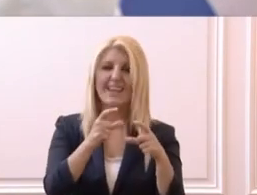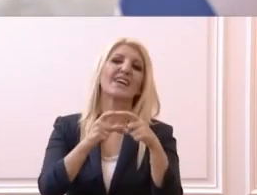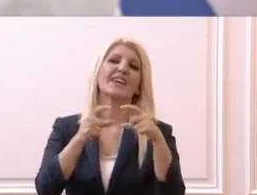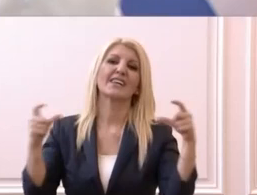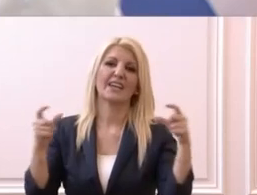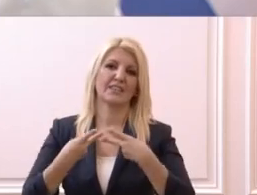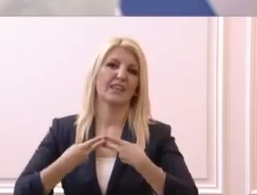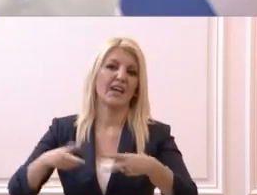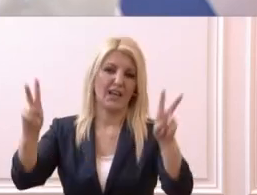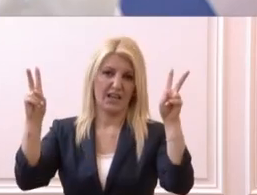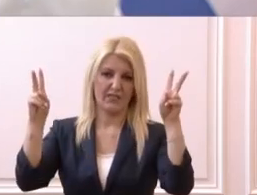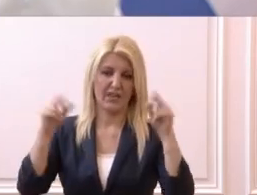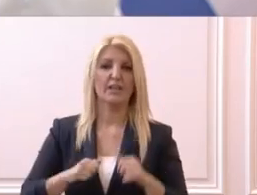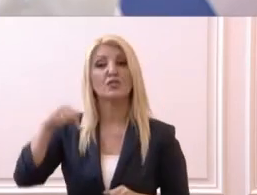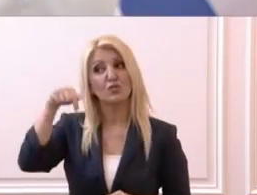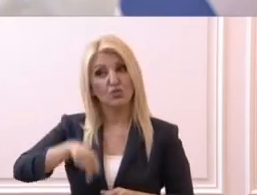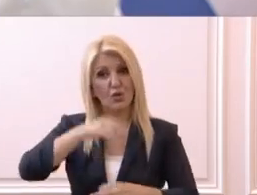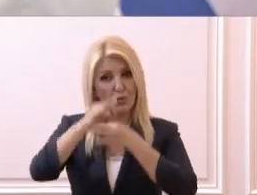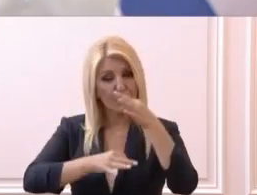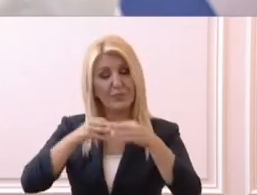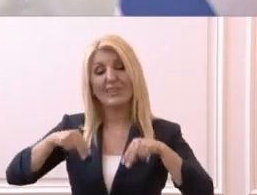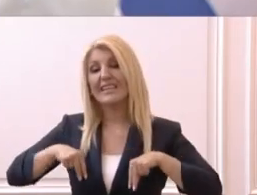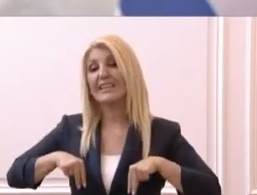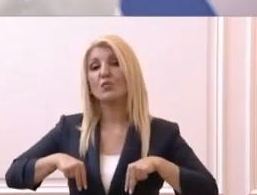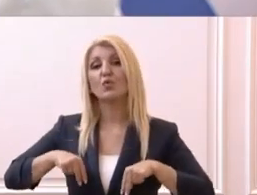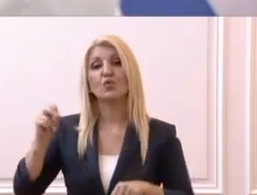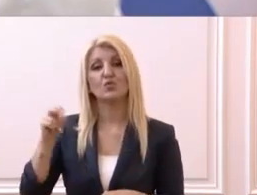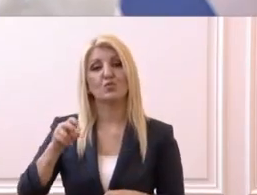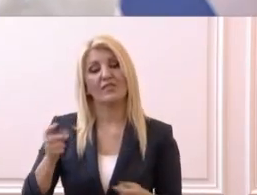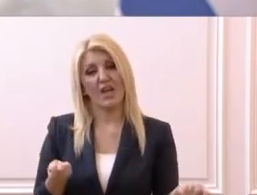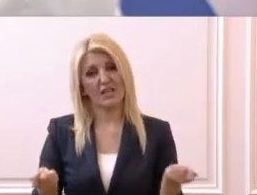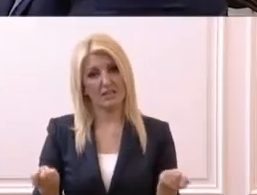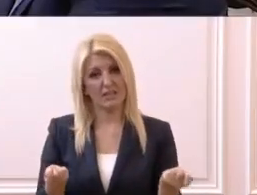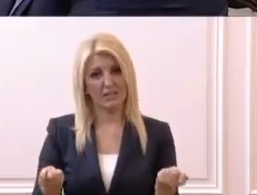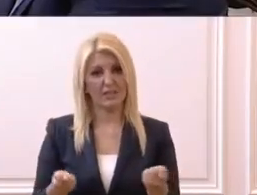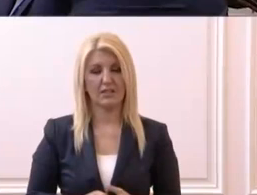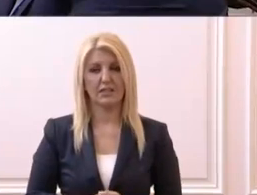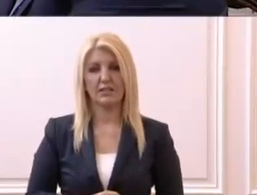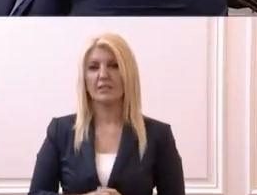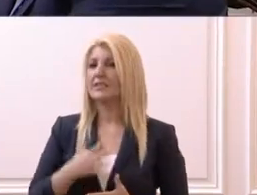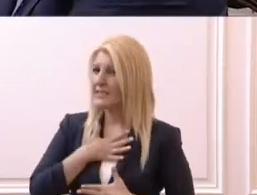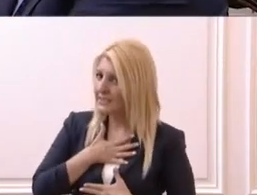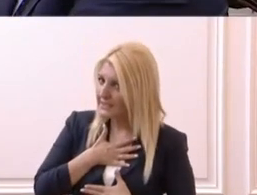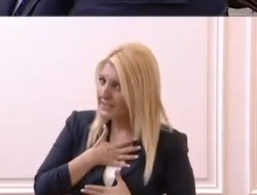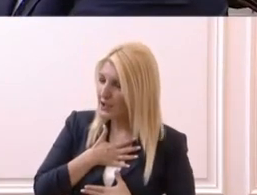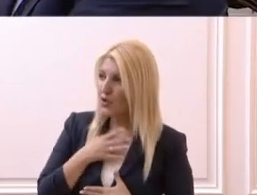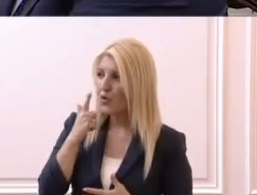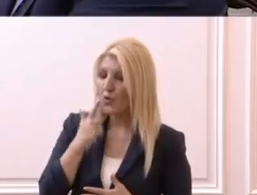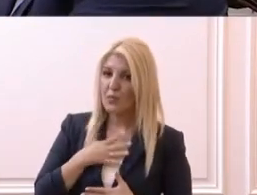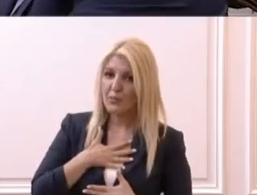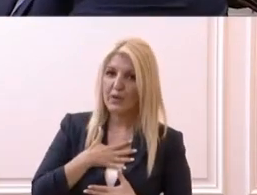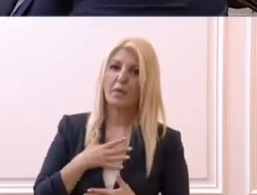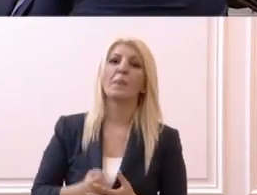λόγο στον Υπουργό Ψηφιακής Διακυβέρνησης να μας μιλήσει. Κύριε Πρόεδρε, ευχαριστούμε πολύ. Συγγνώμη, έχουμε ένα... Συγγνώμη. Αυτά